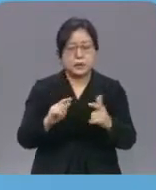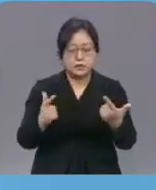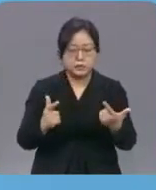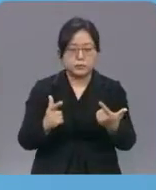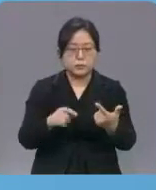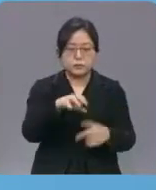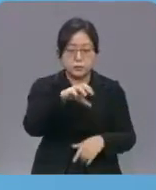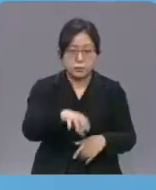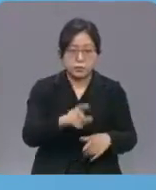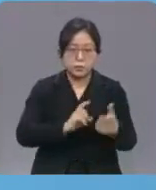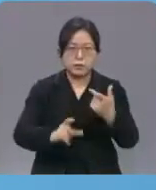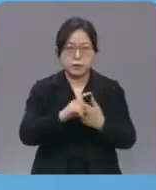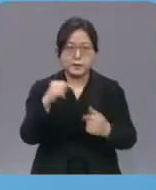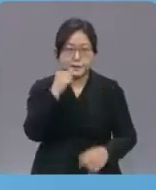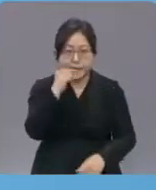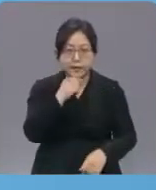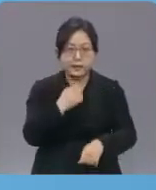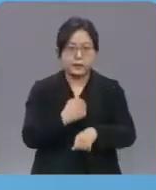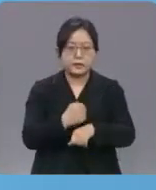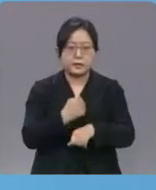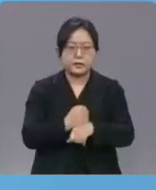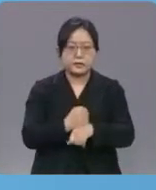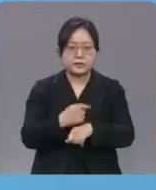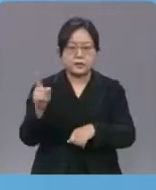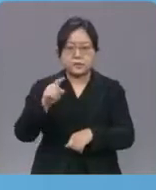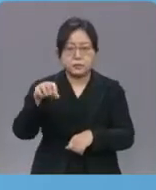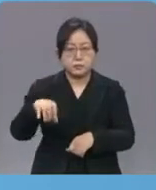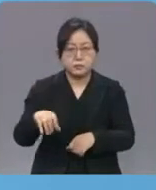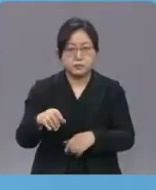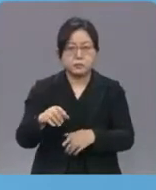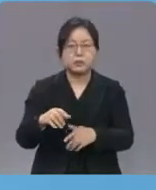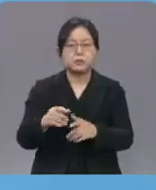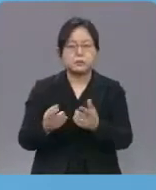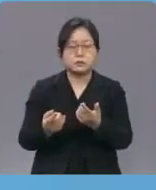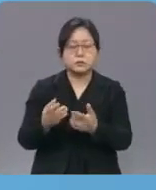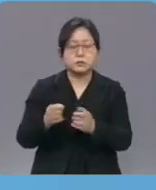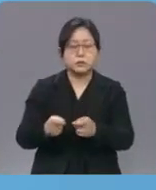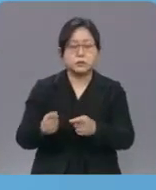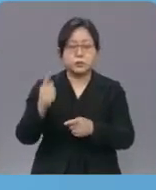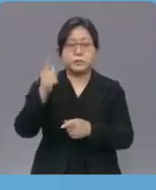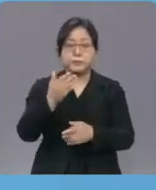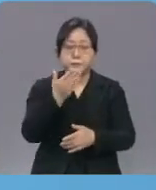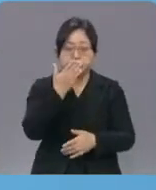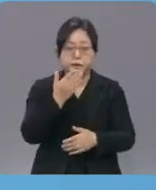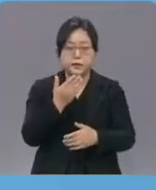데는 지금보다 더 강화될 수도 있고 어떤 것은 지금보다 훨씬 넓혀질 수도 있고